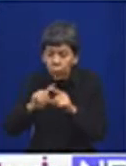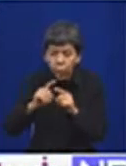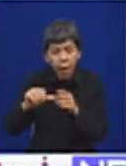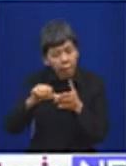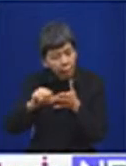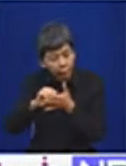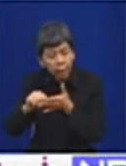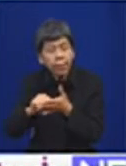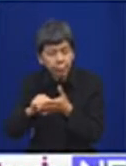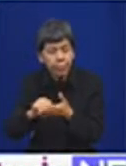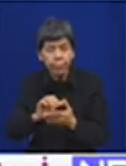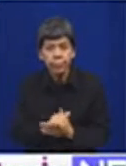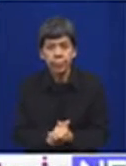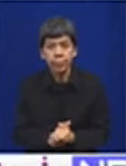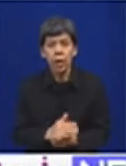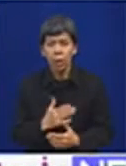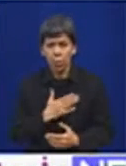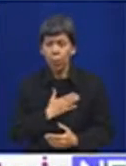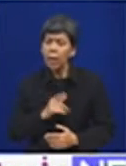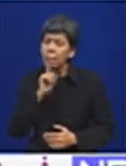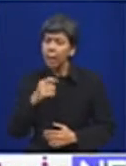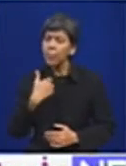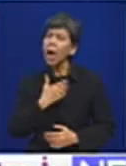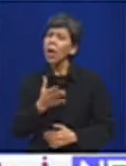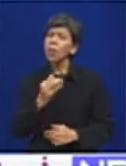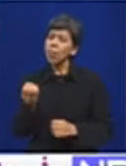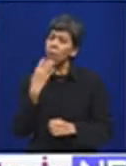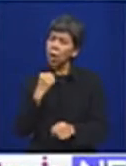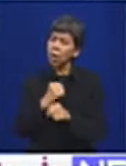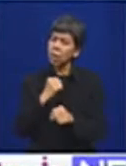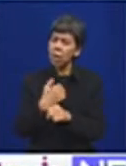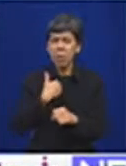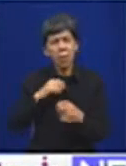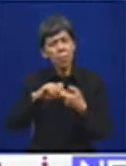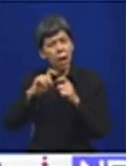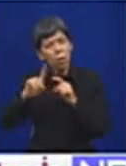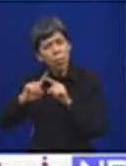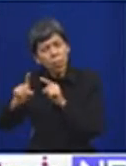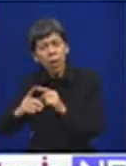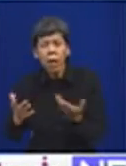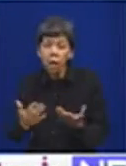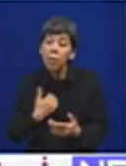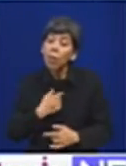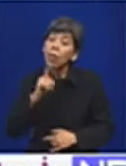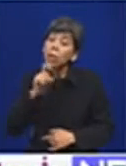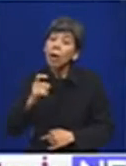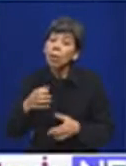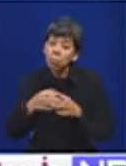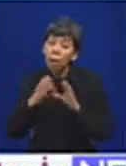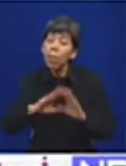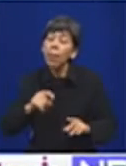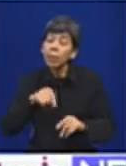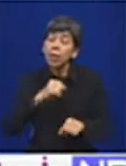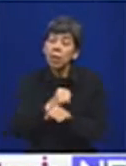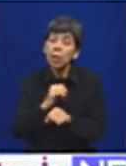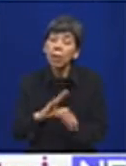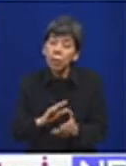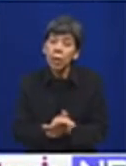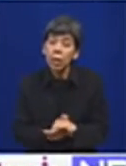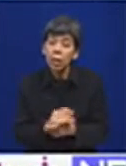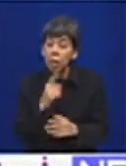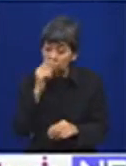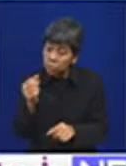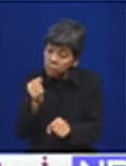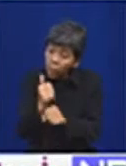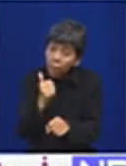แก้ตัวนี้สักทีนะผมก็เคยถามเขาว่าไอ้ที่เขาบอกว่ารถอย่างนู้นอย่างนี้สอนนี่สอนนู้นผมถามว่าบ้านเมืองเราเป็นอย่างเงี้ยระเบิดแบบนี้